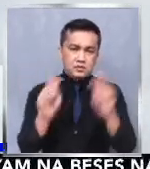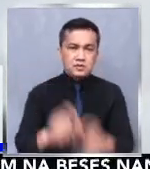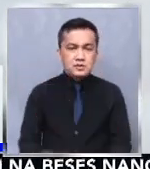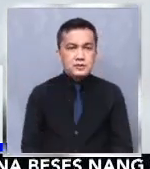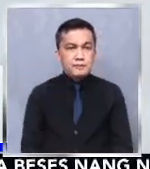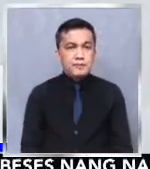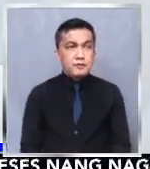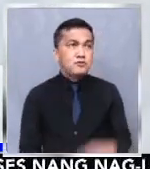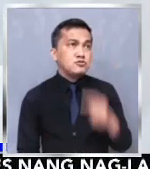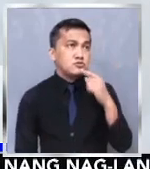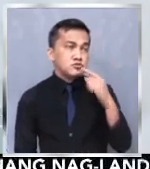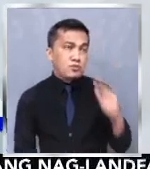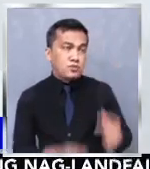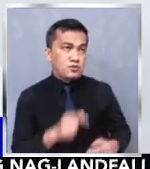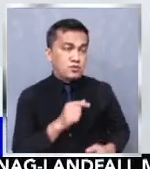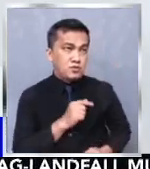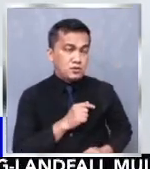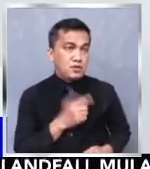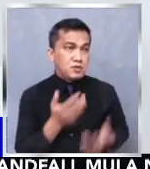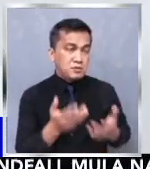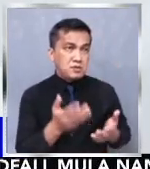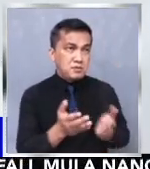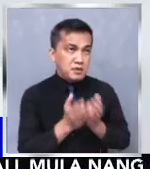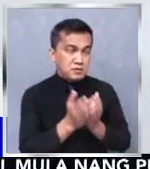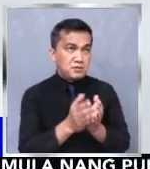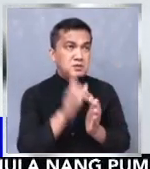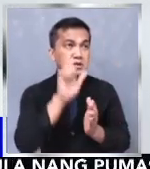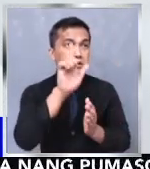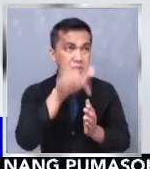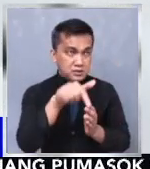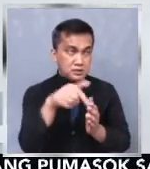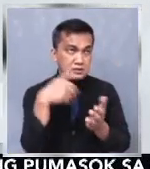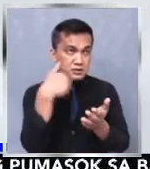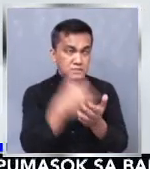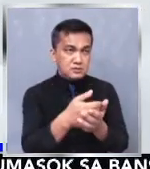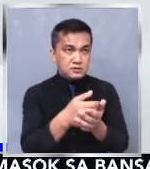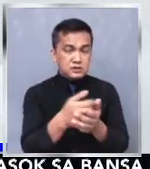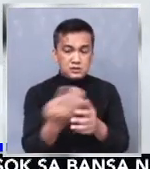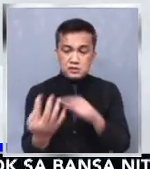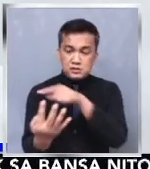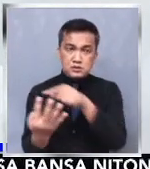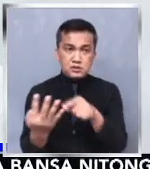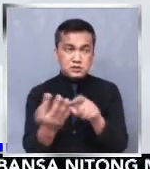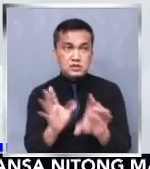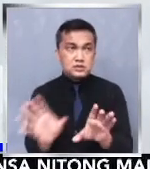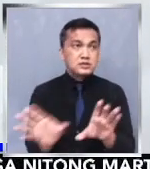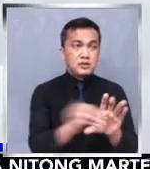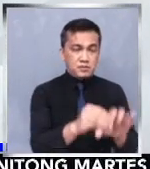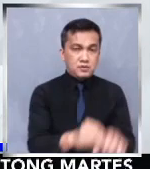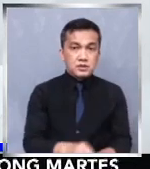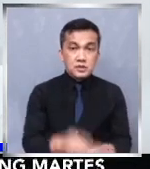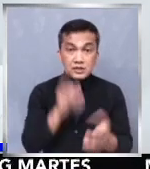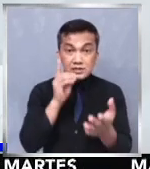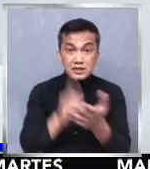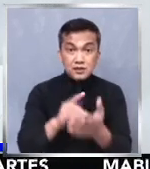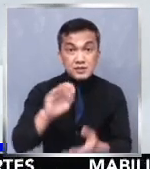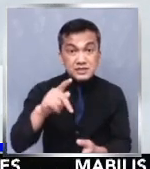may barko mamaya o barating. Isisingit na lang kami. Sa datos ng PCG, abot